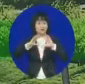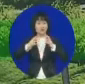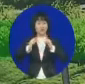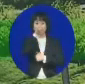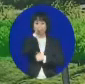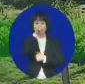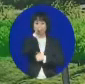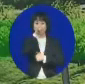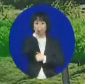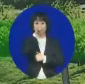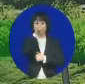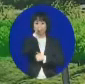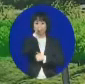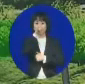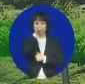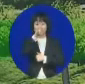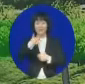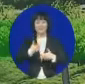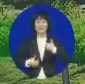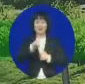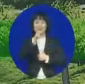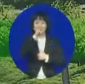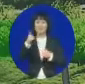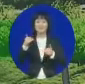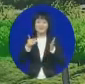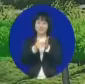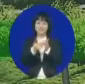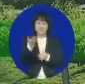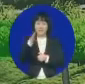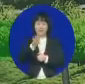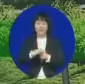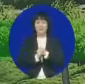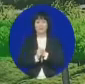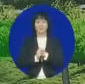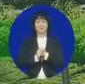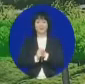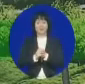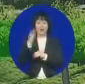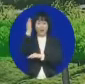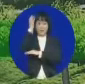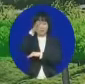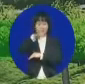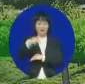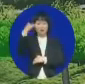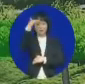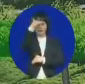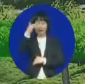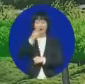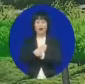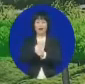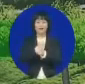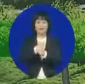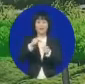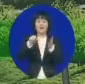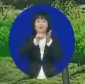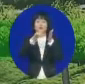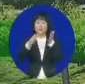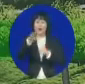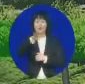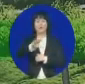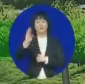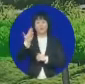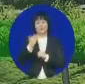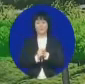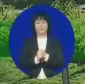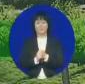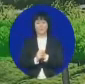어르신들과 흥겨운 시간을 보내기도 했는데요 국가 간 문화교류의 타잔 이르고 있는 행정타운 관광도시 용인 의 명소로 자리잡고